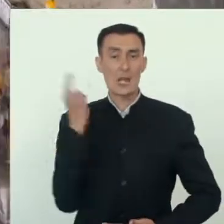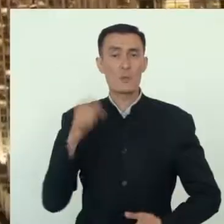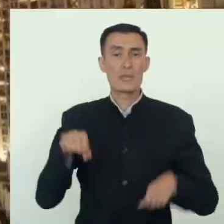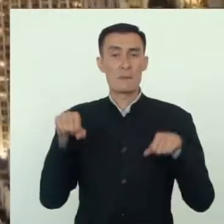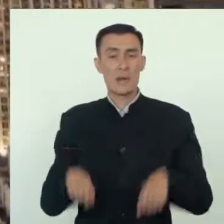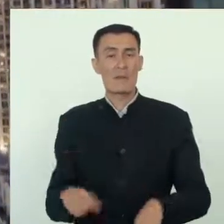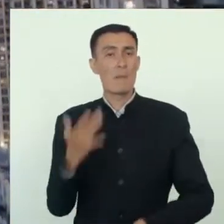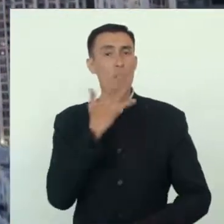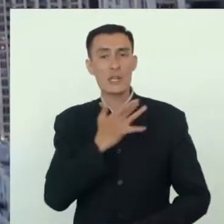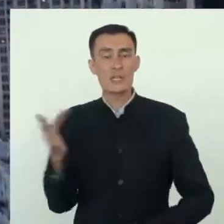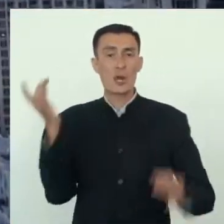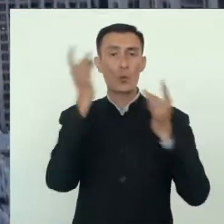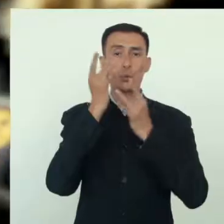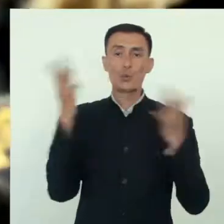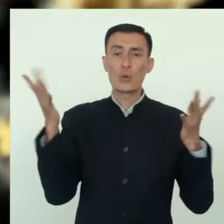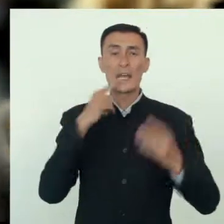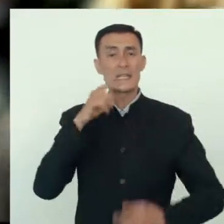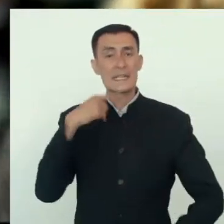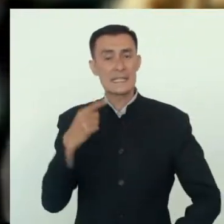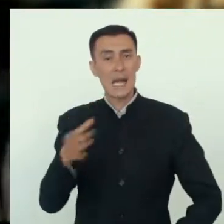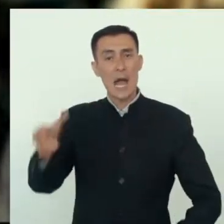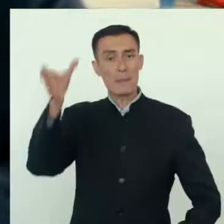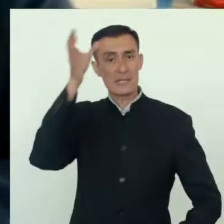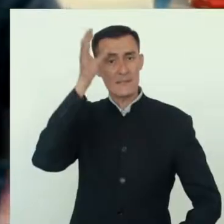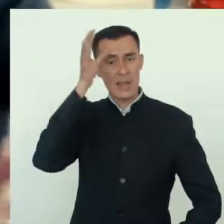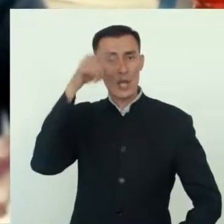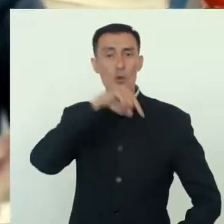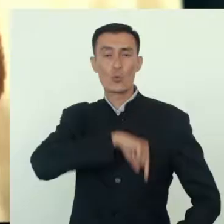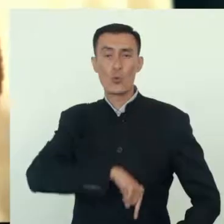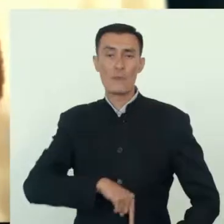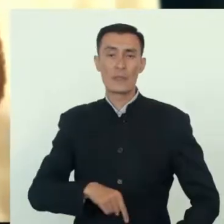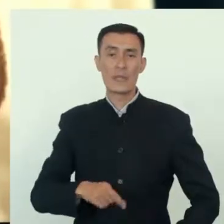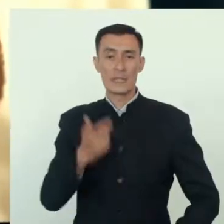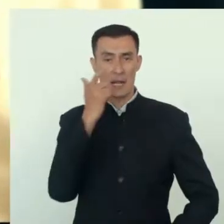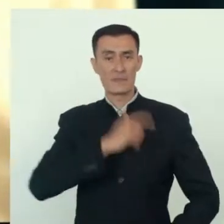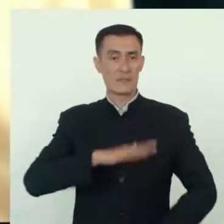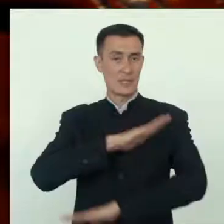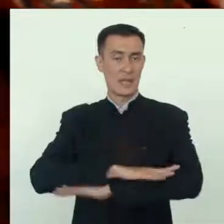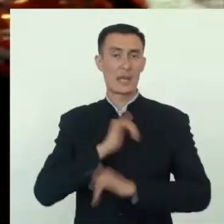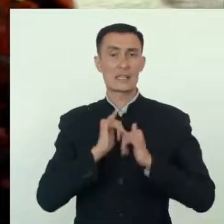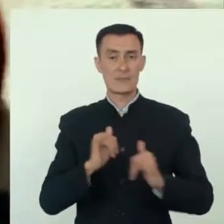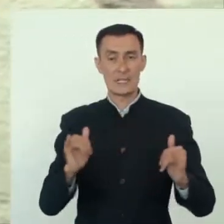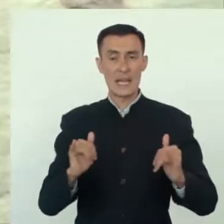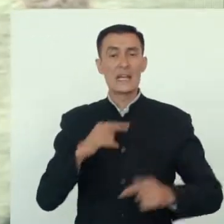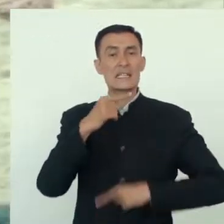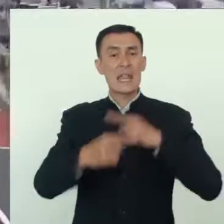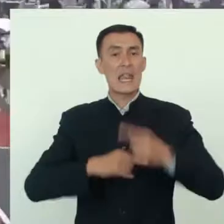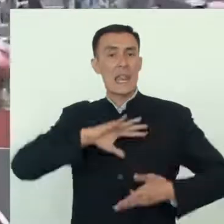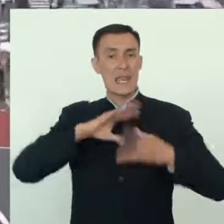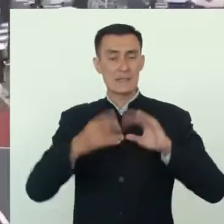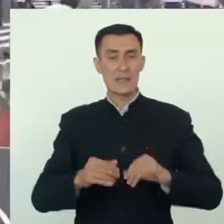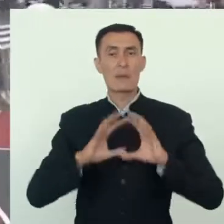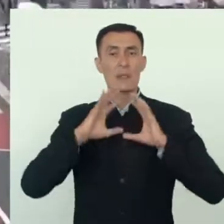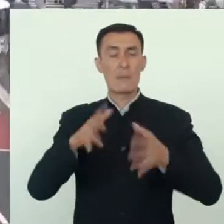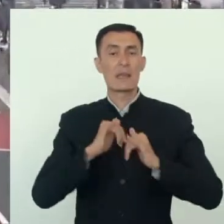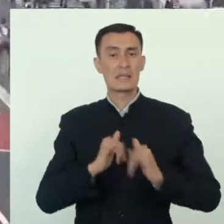экономику, право, политику, культуру, язык, образование, духовно-нравственное развитие. Следствием